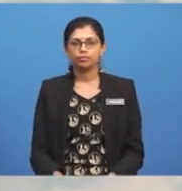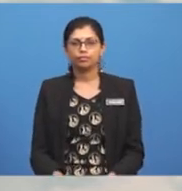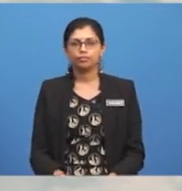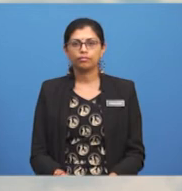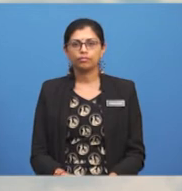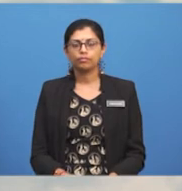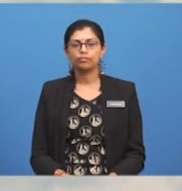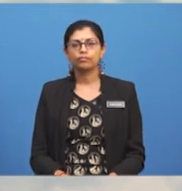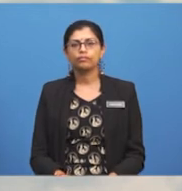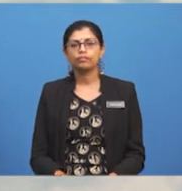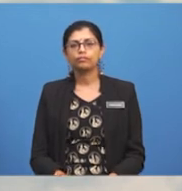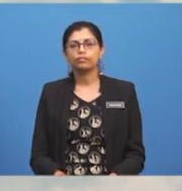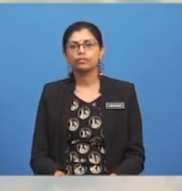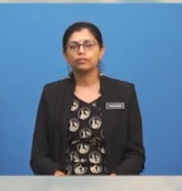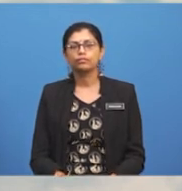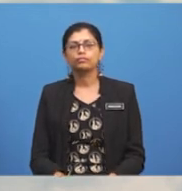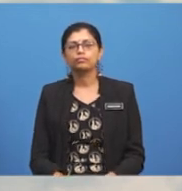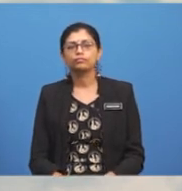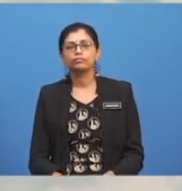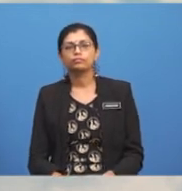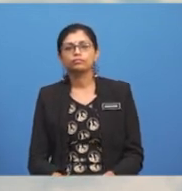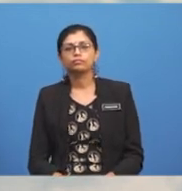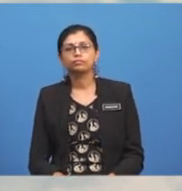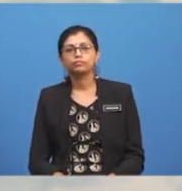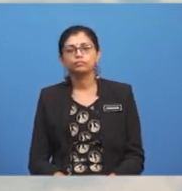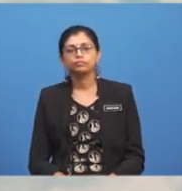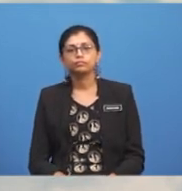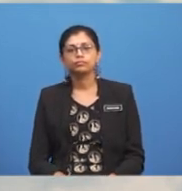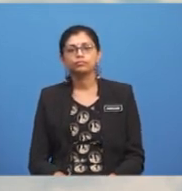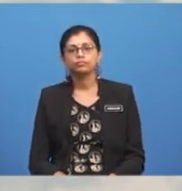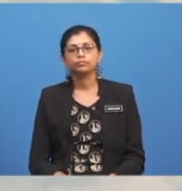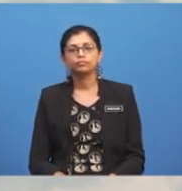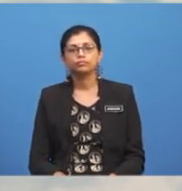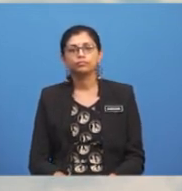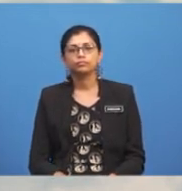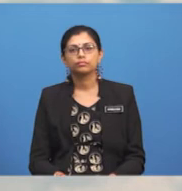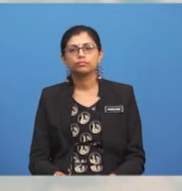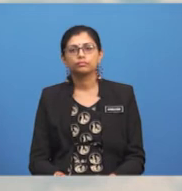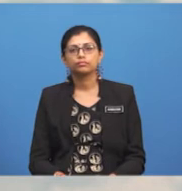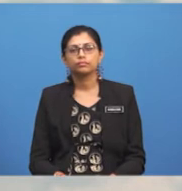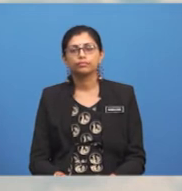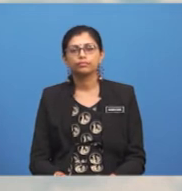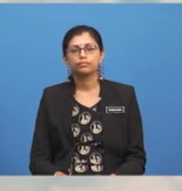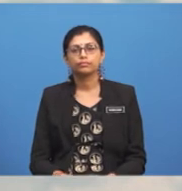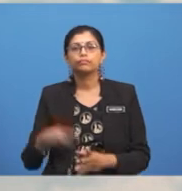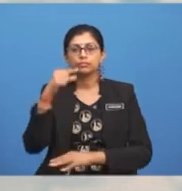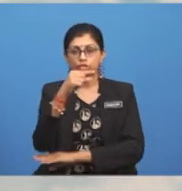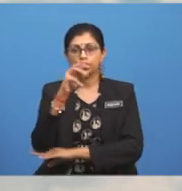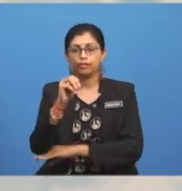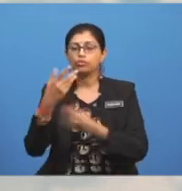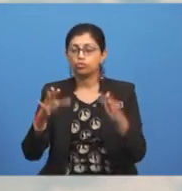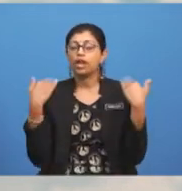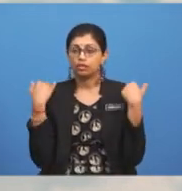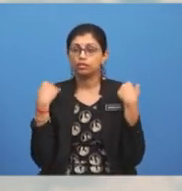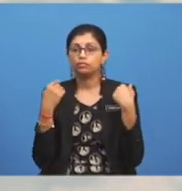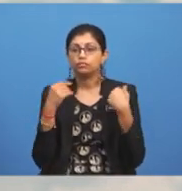R, di mana nilai G adalah nilai pemalar kegravitian, nilai M adalah jisim bumi dan nilai